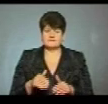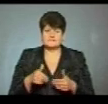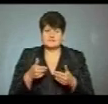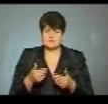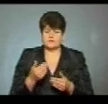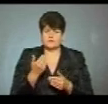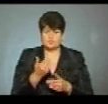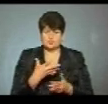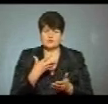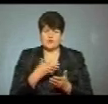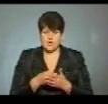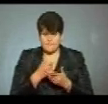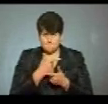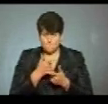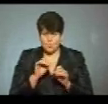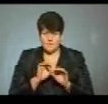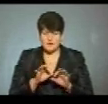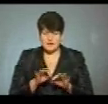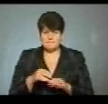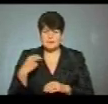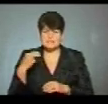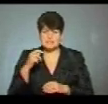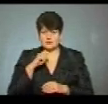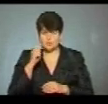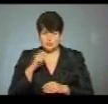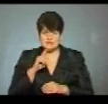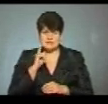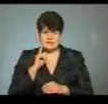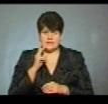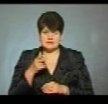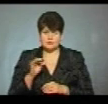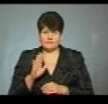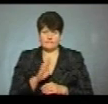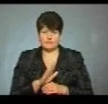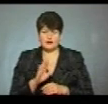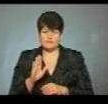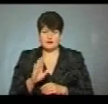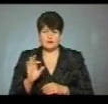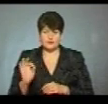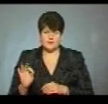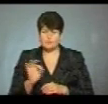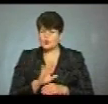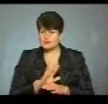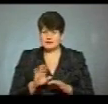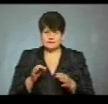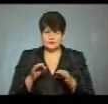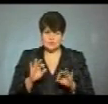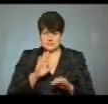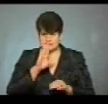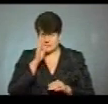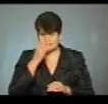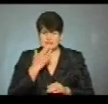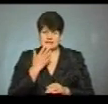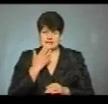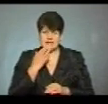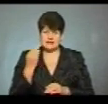висловлюємо свої попередження президенту України Зеленському ВО про недопустимість зради